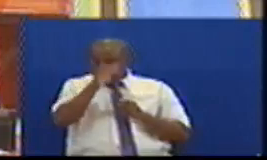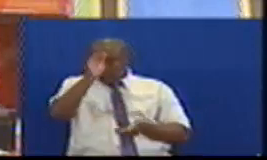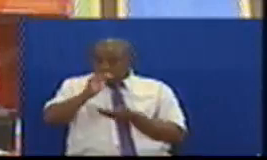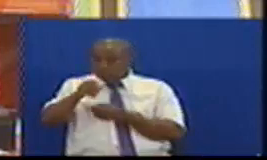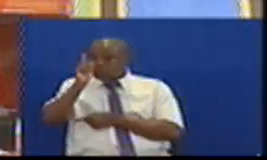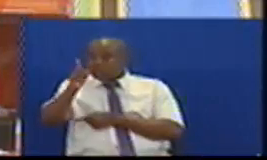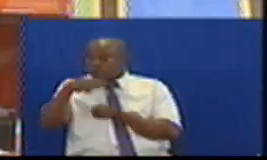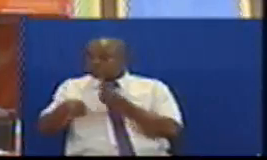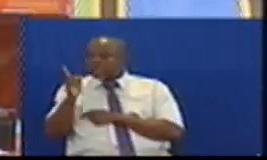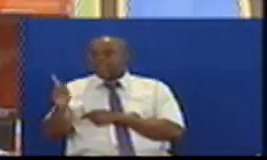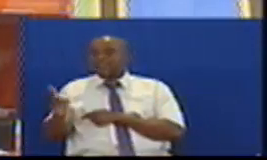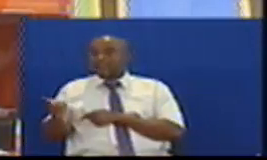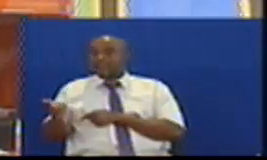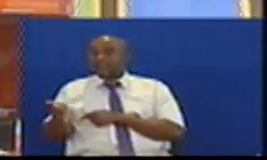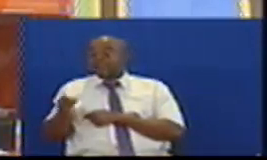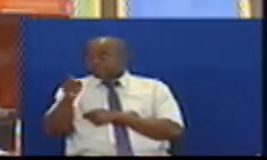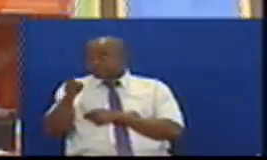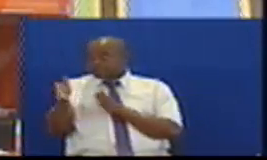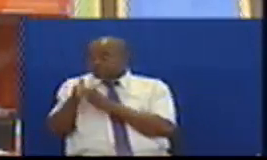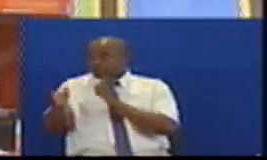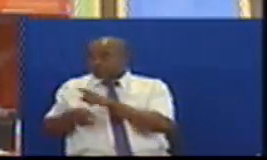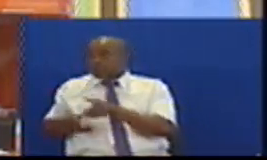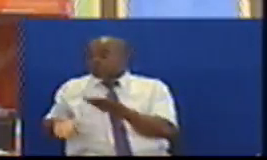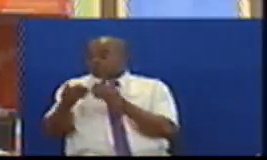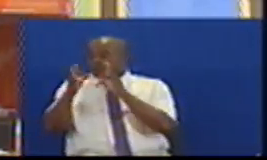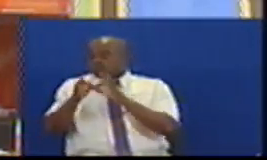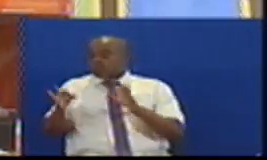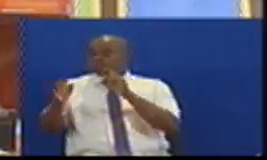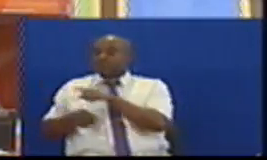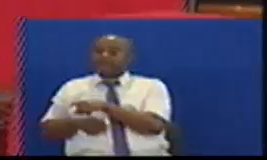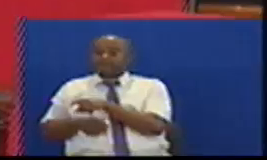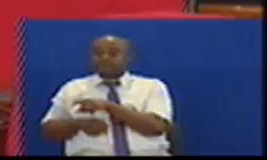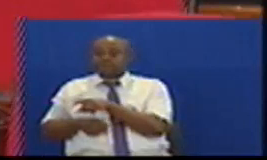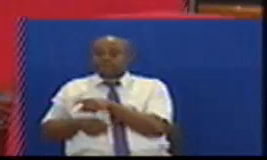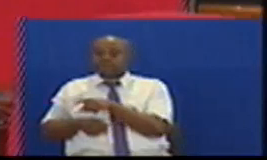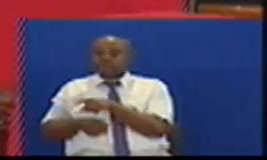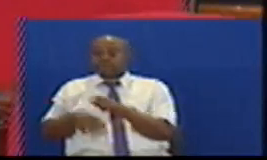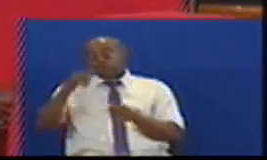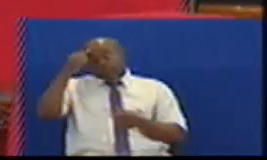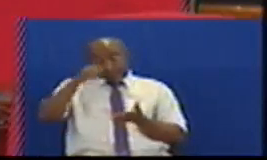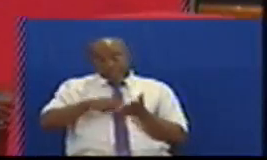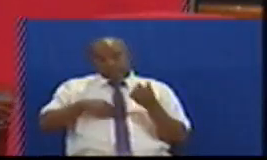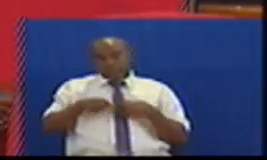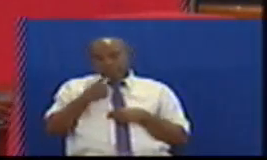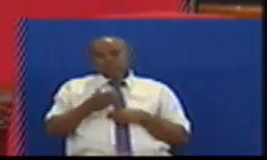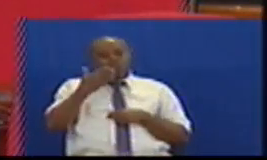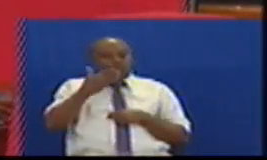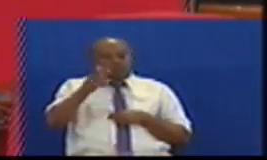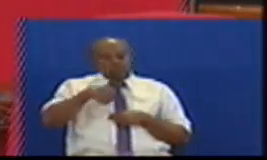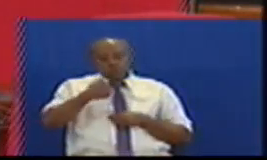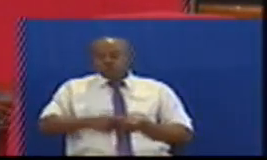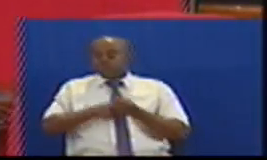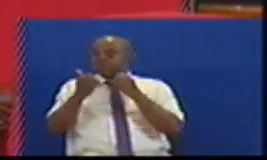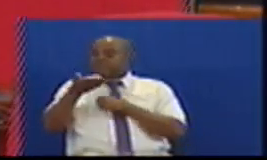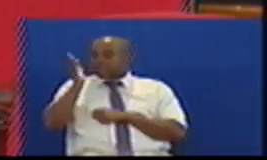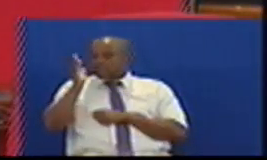hiyo zitatumii itakuwa ndio fursa ama daraja la kwenda kuziboresha sheria ambazo zinatuongoza katika nchi hii. Ndio maana nikasema ni muhimu sana kuunga mkono serikali kwa